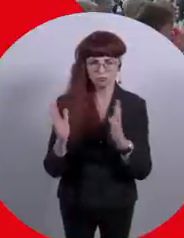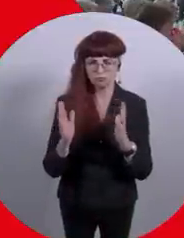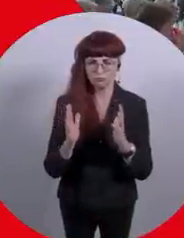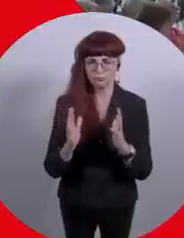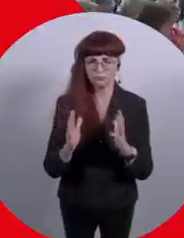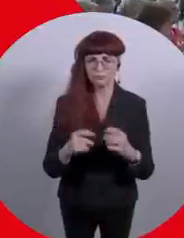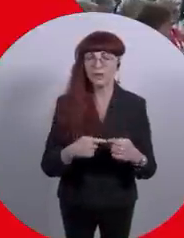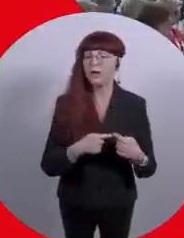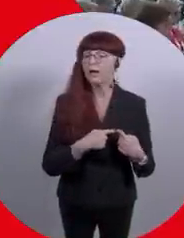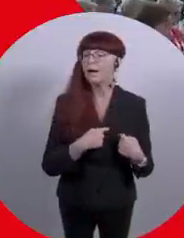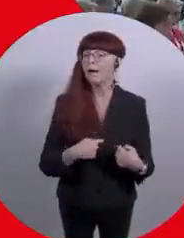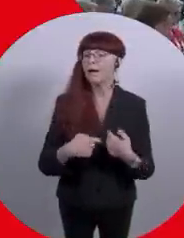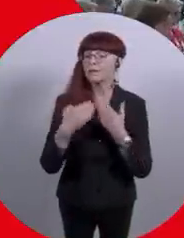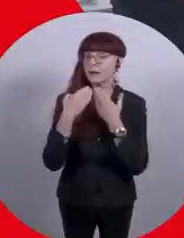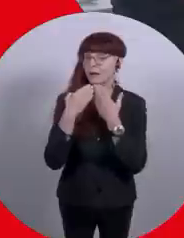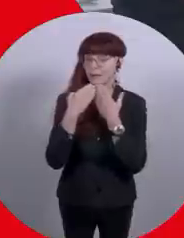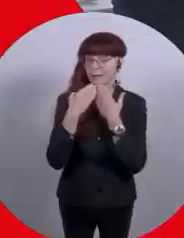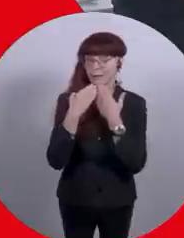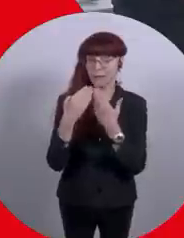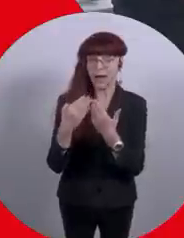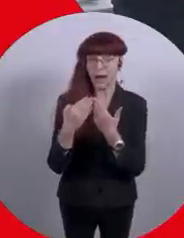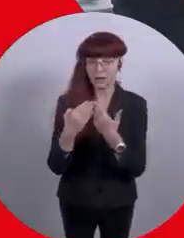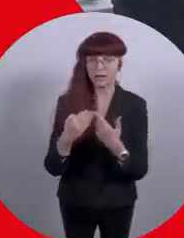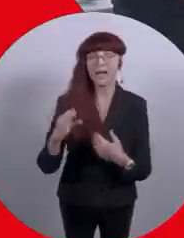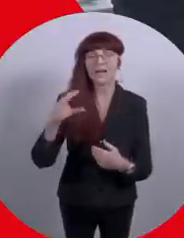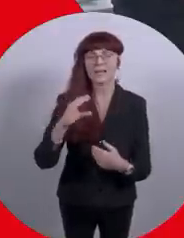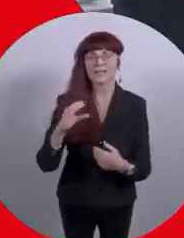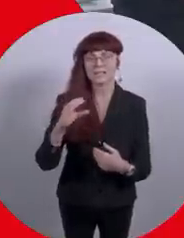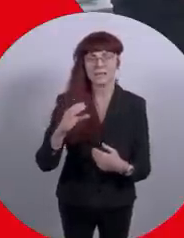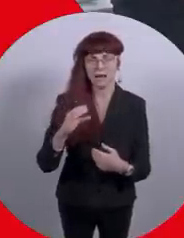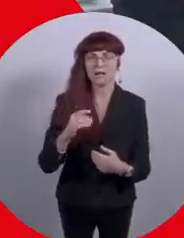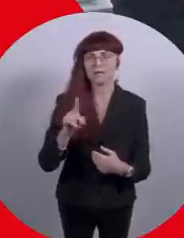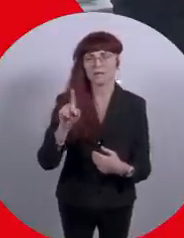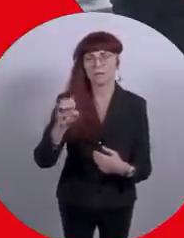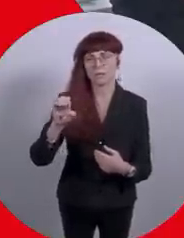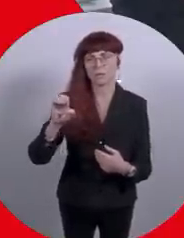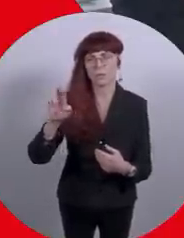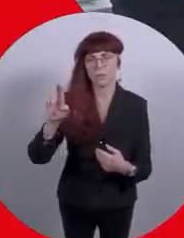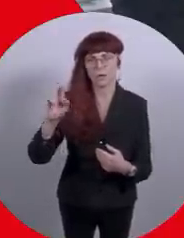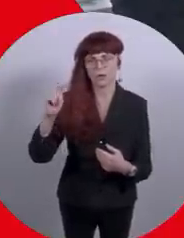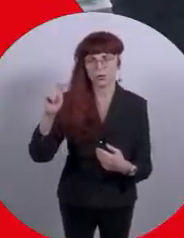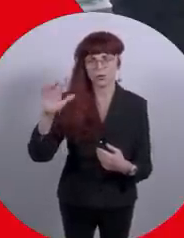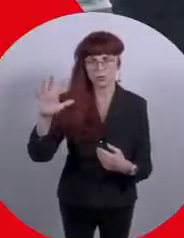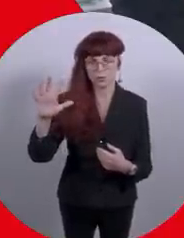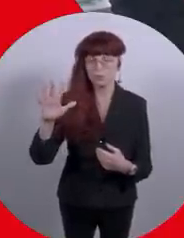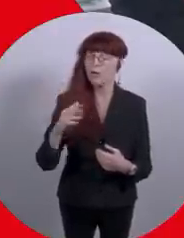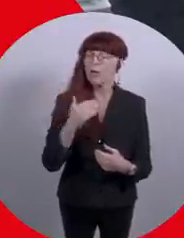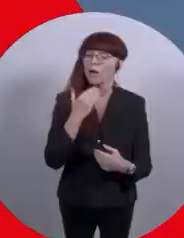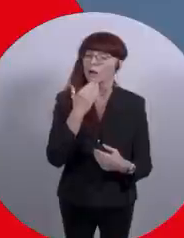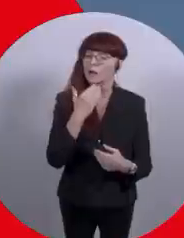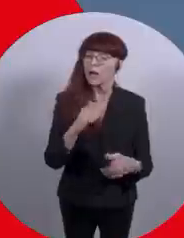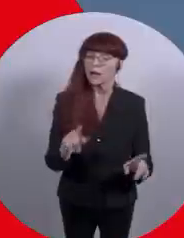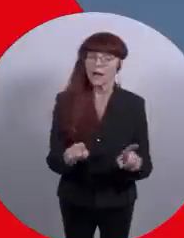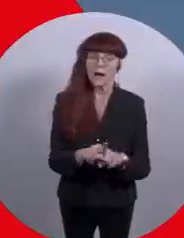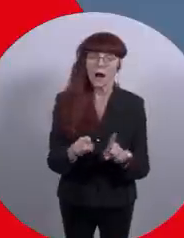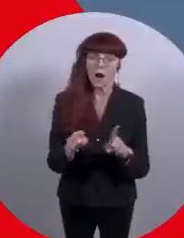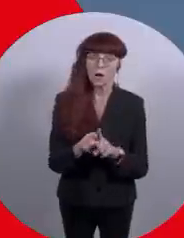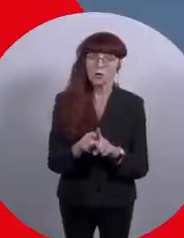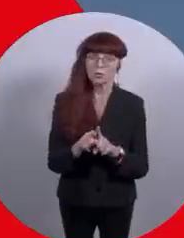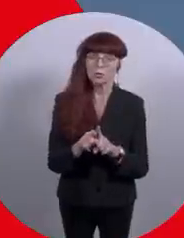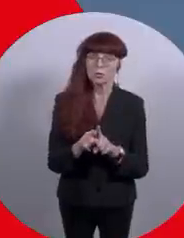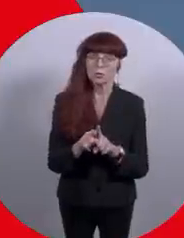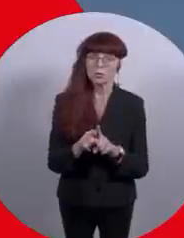herzlichen Dank Christian Deutsch danke vielmals auch für den